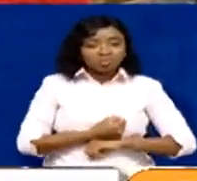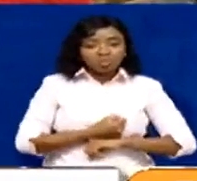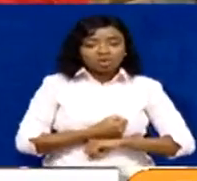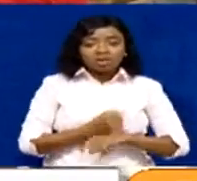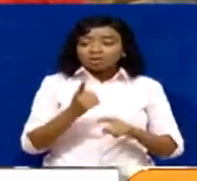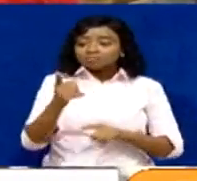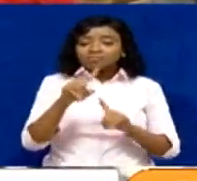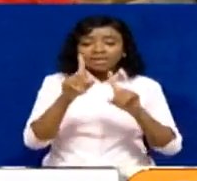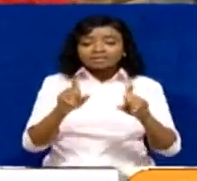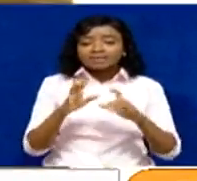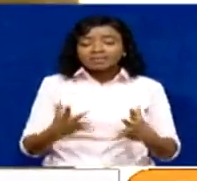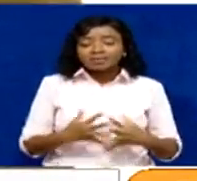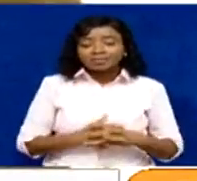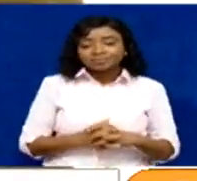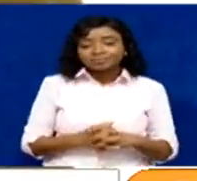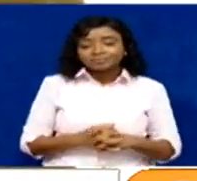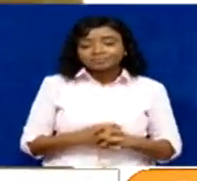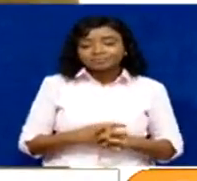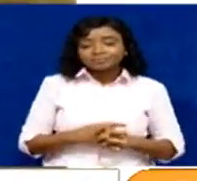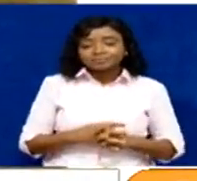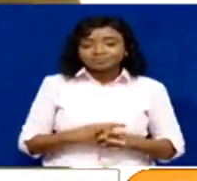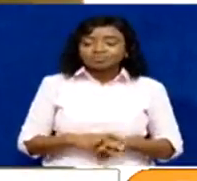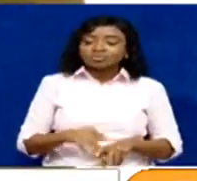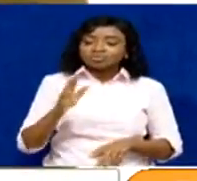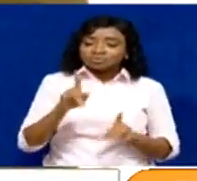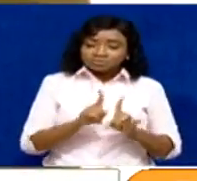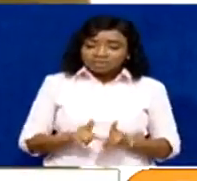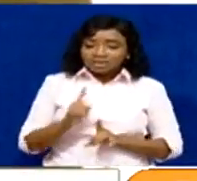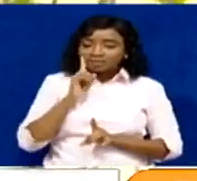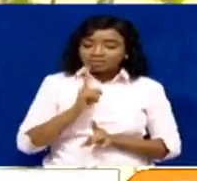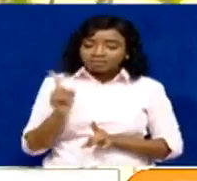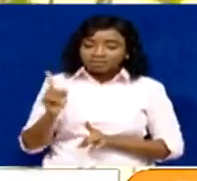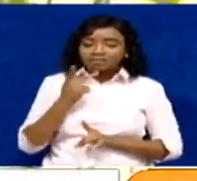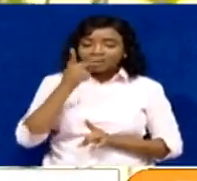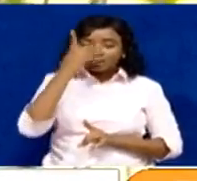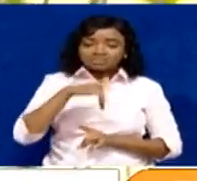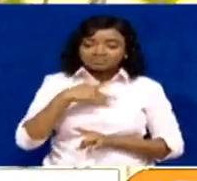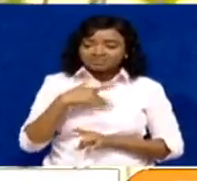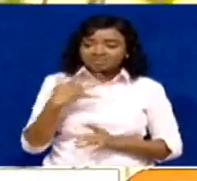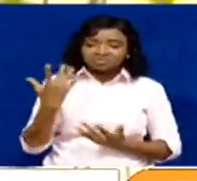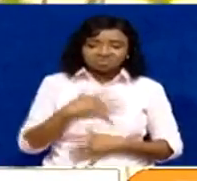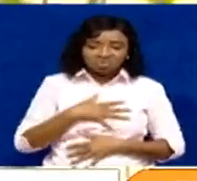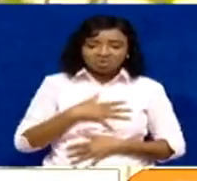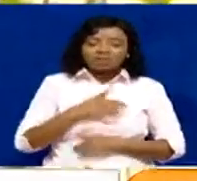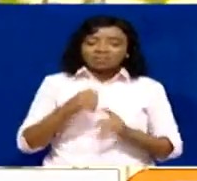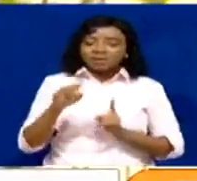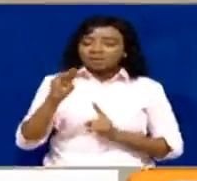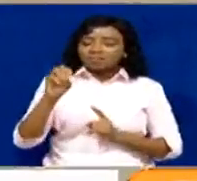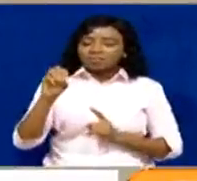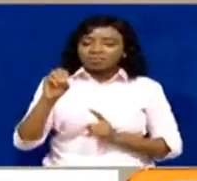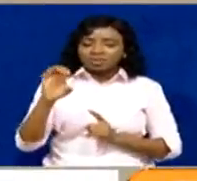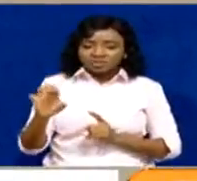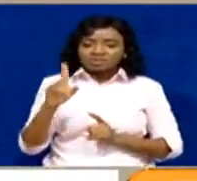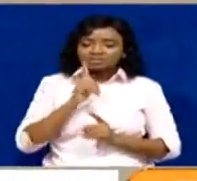watoto watafanyaje mtihani kwa class 8? According to these parents who felt ambushed by the decision, the Ministry of Education has secretly